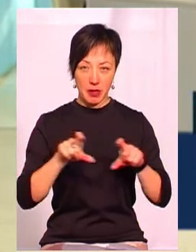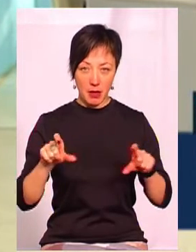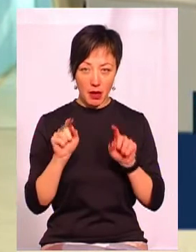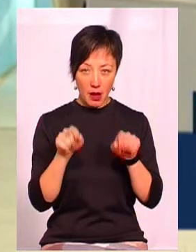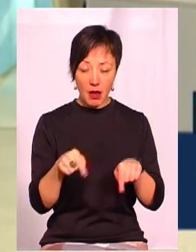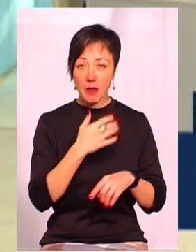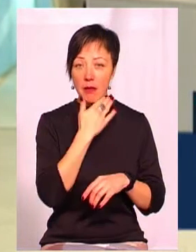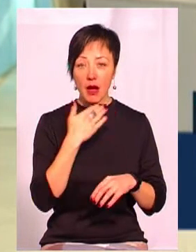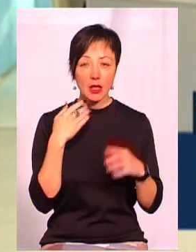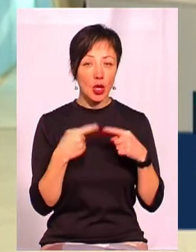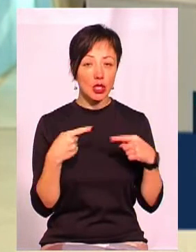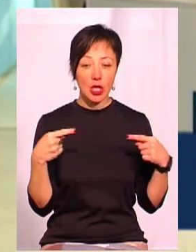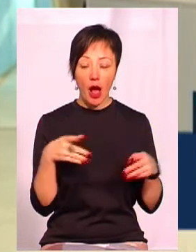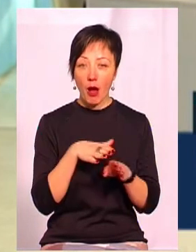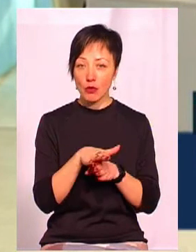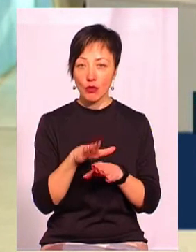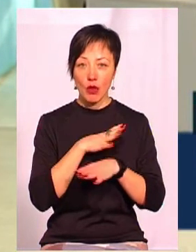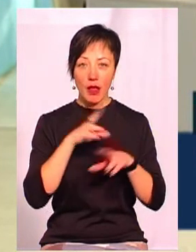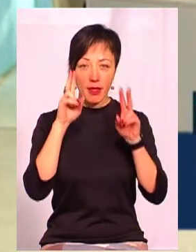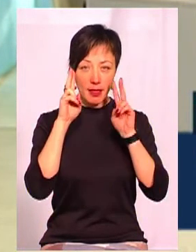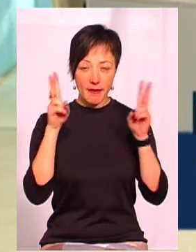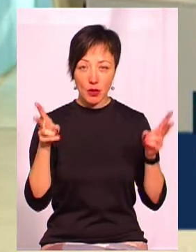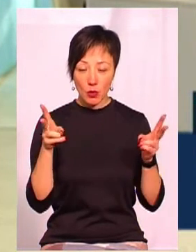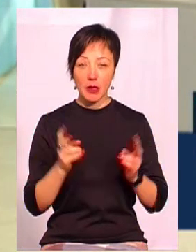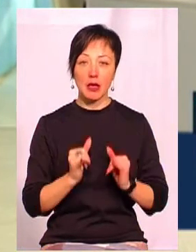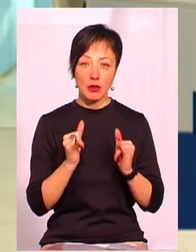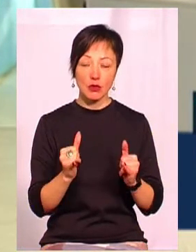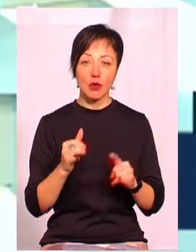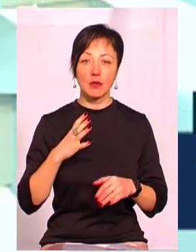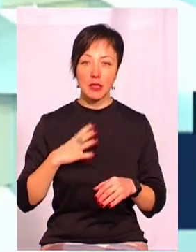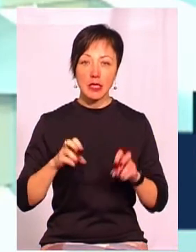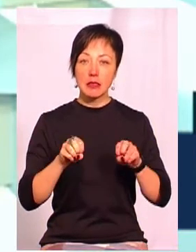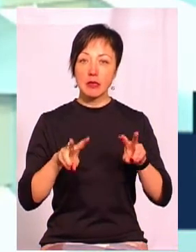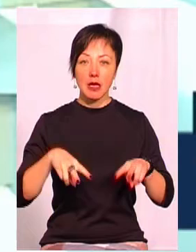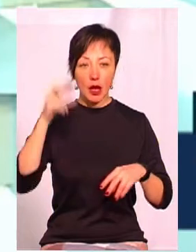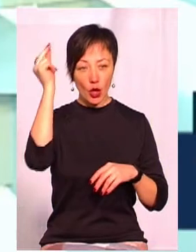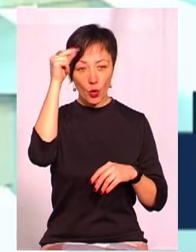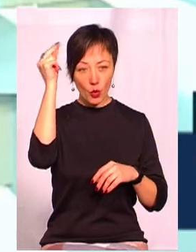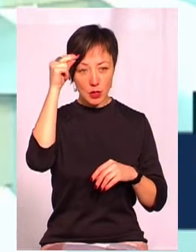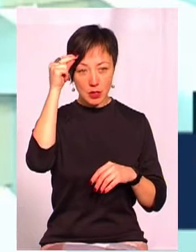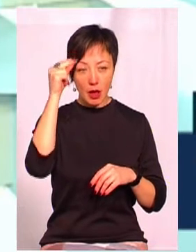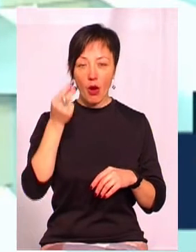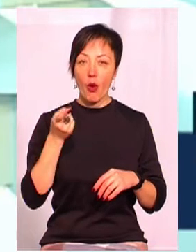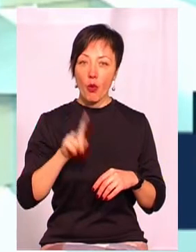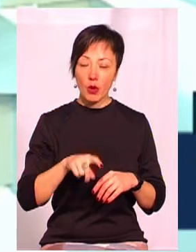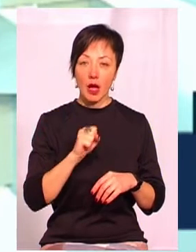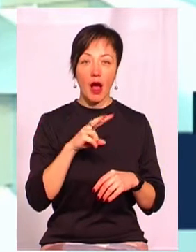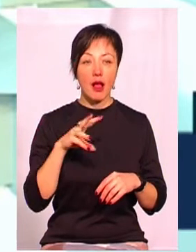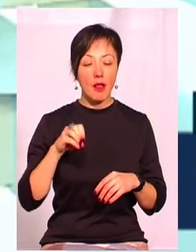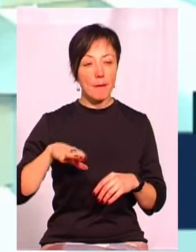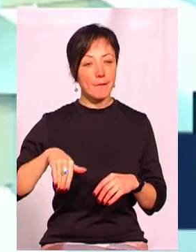що багато речей абсолютно було невідомі, а для цього довелось пройти спеціальні курси. От, але